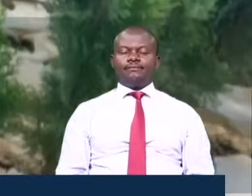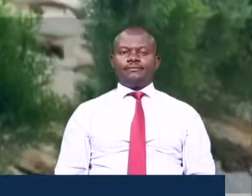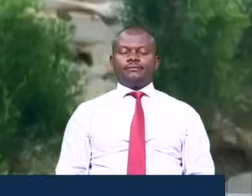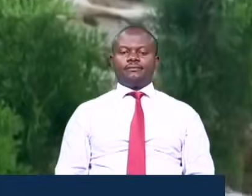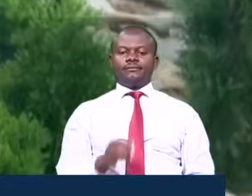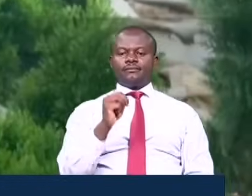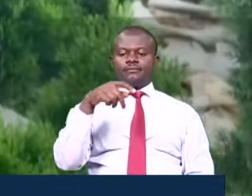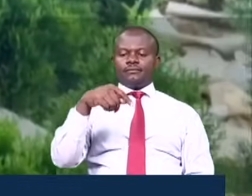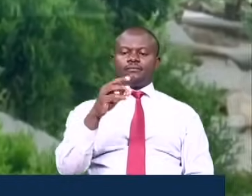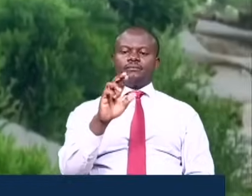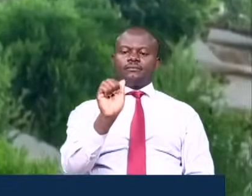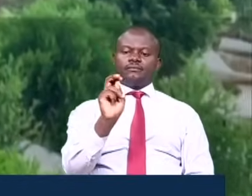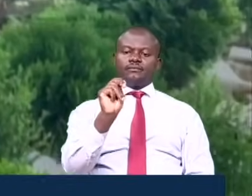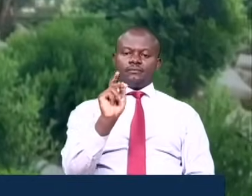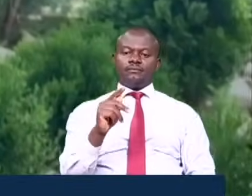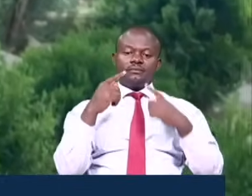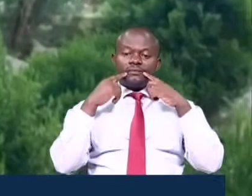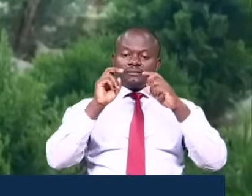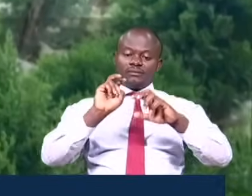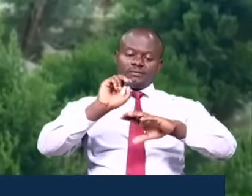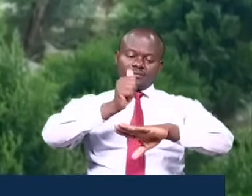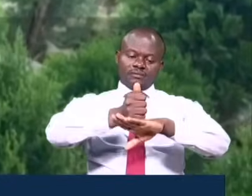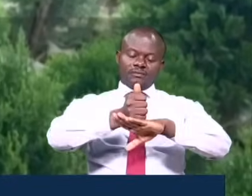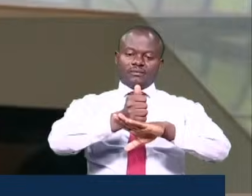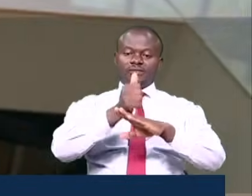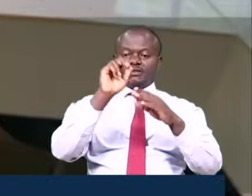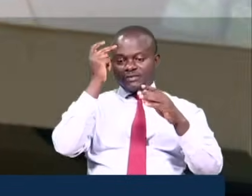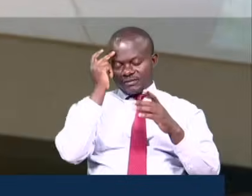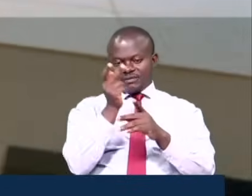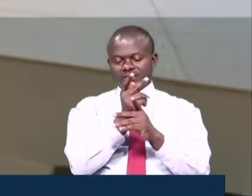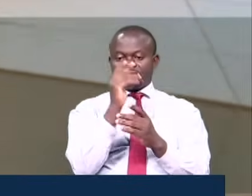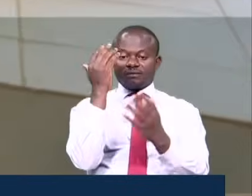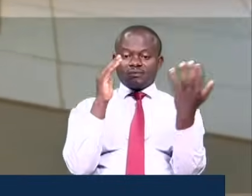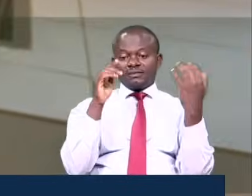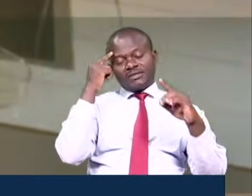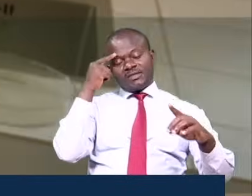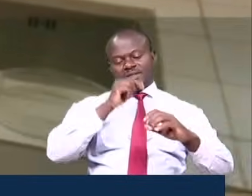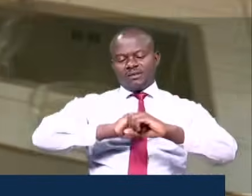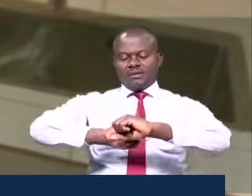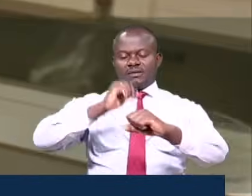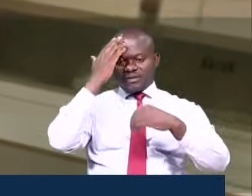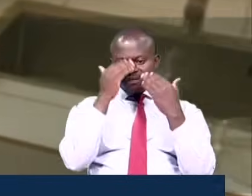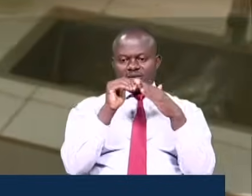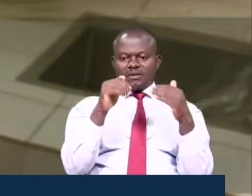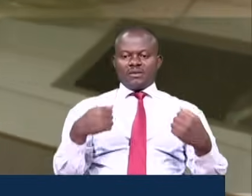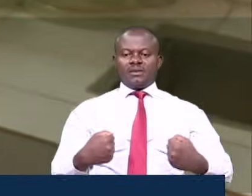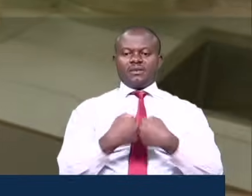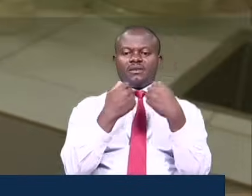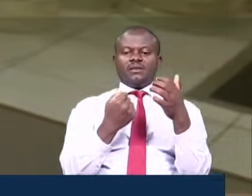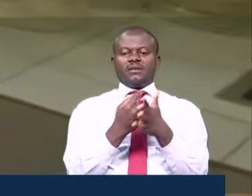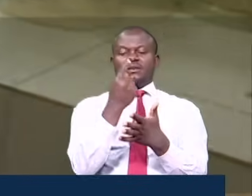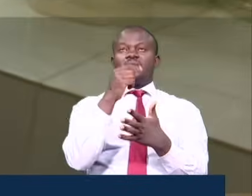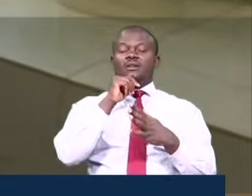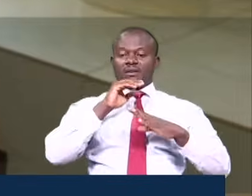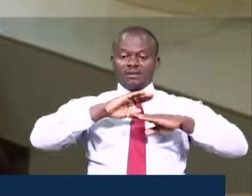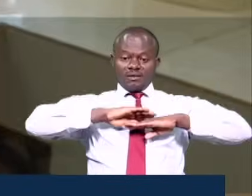Depite Frank Habineza asanga akwiye kujyaho politiki zo kwita ku mashyamba hagamijwe ko abungabungwa kugira ngo ingaruka ziterwa no kuba